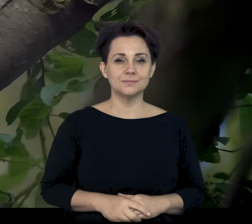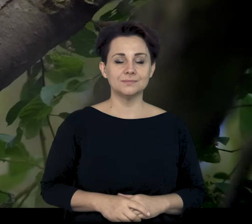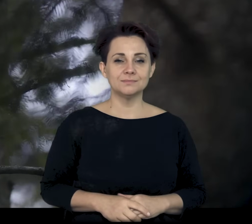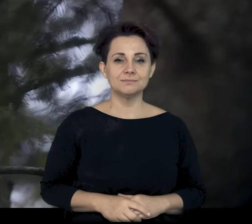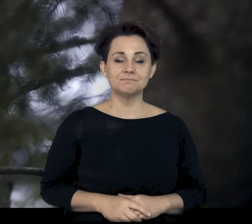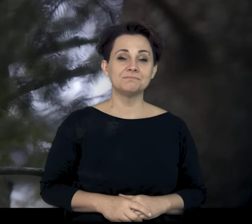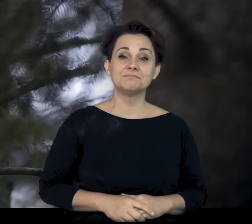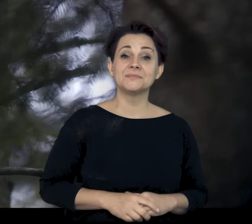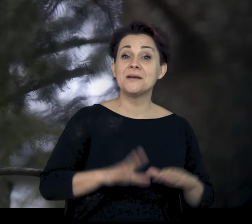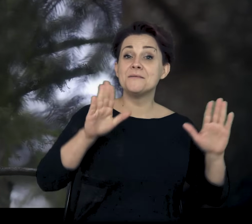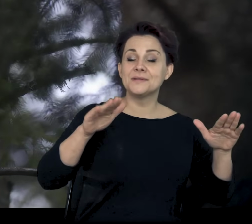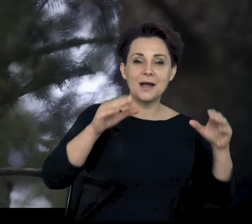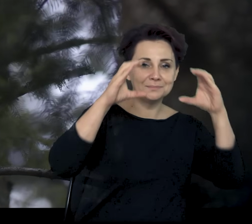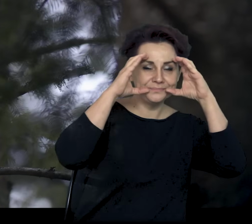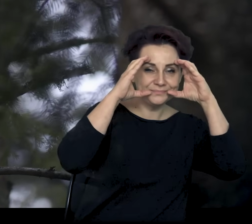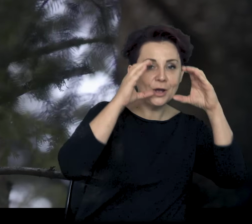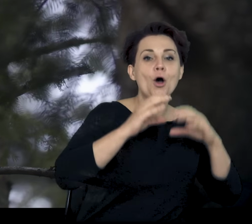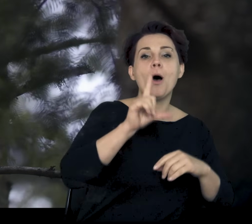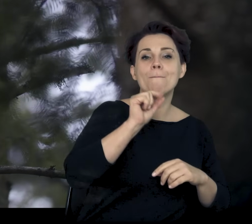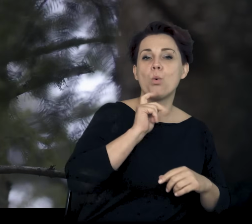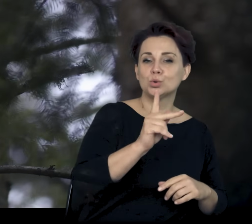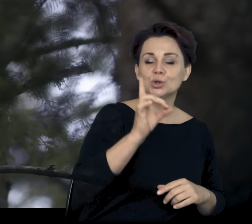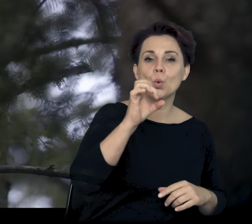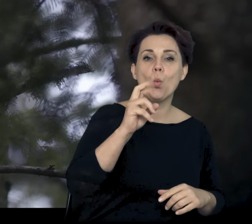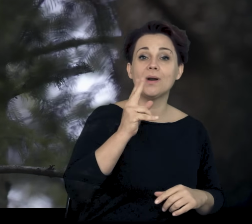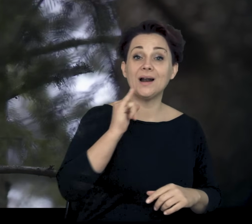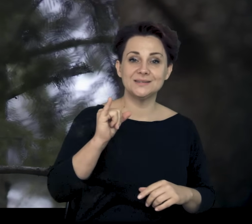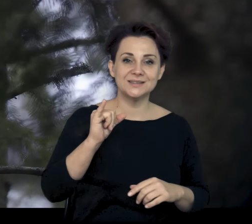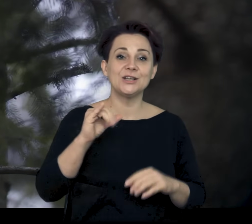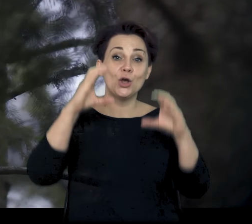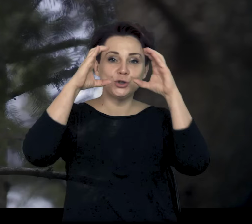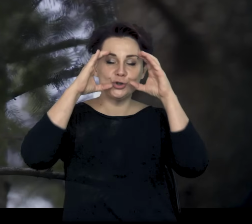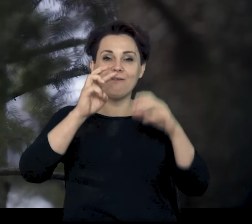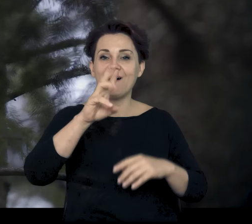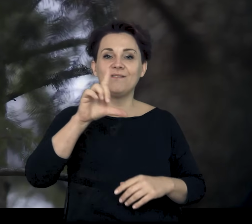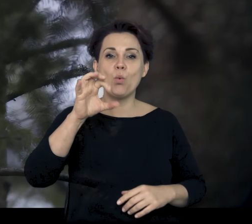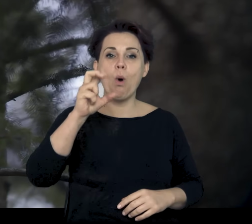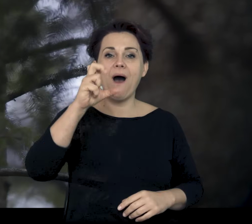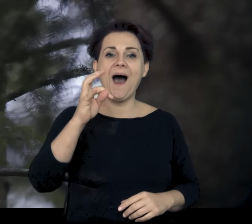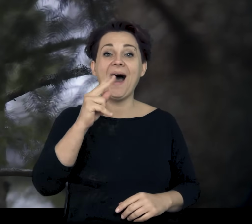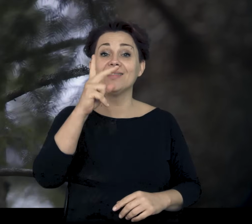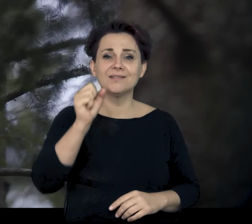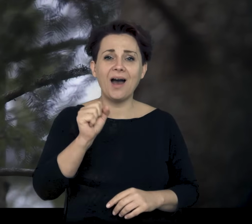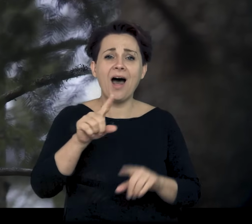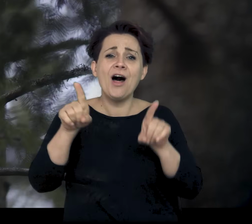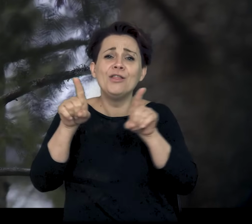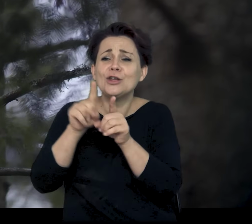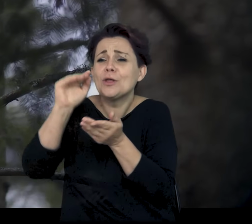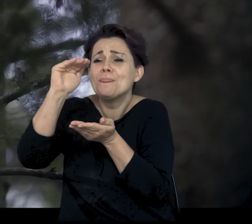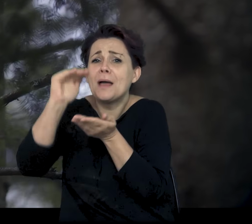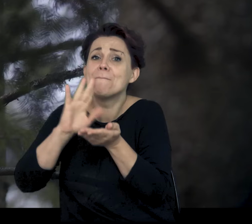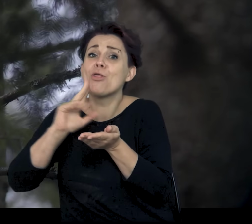Gnieżdżą się tu puszczyk uralski, sowa włochatka oraz najmniejsza, zaledwie wielkości